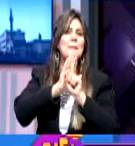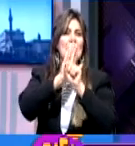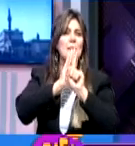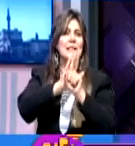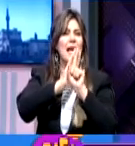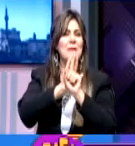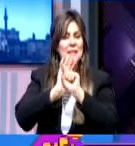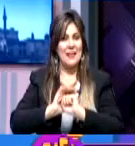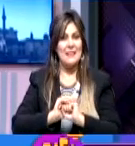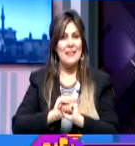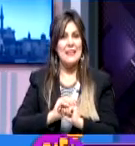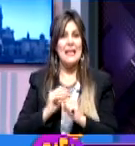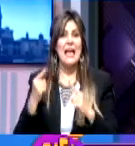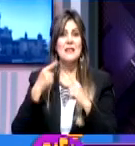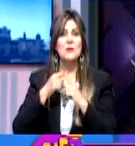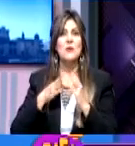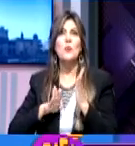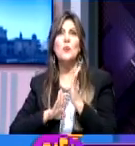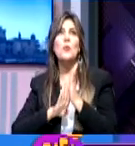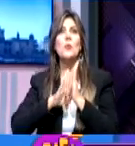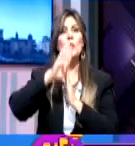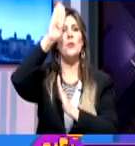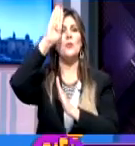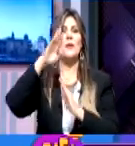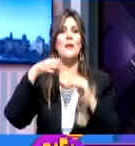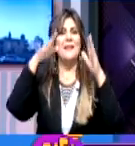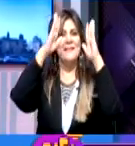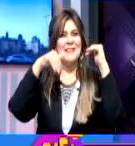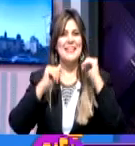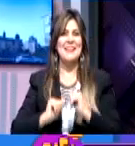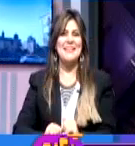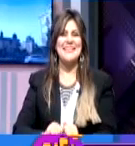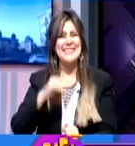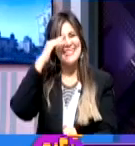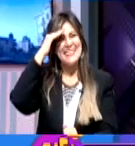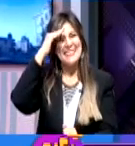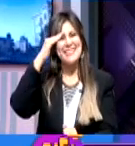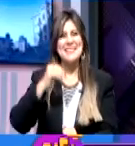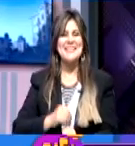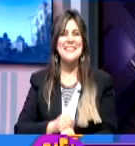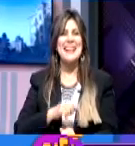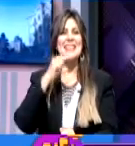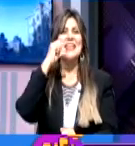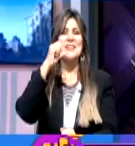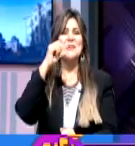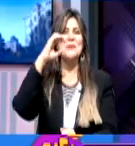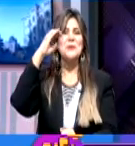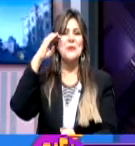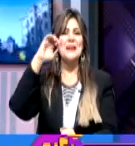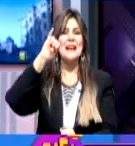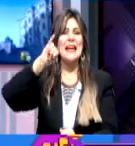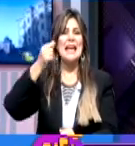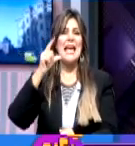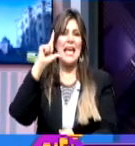توصلهم لأعلى إمكانيات في الدولة. شكرا جزيلا دكتور جمال عبد الراضي الخبير الاستراتيجي